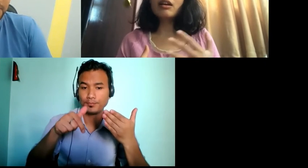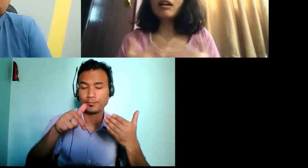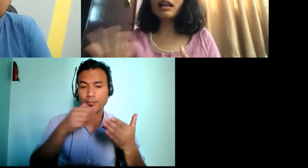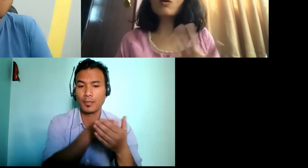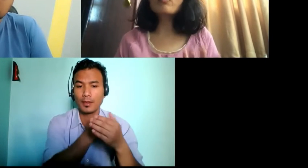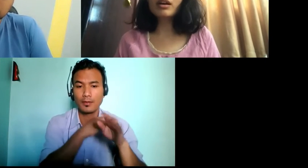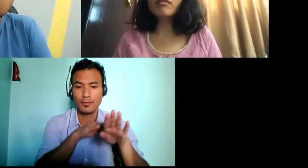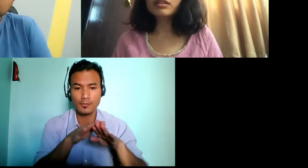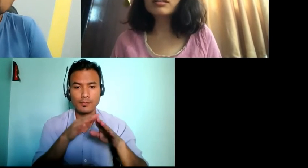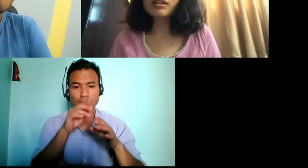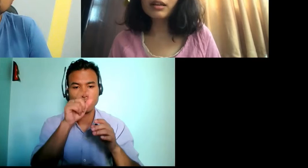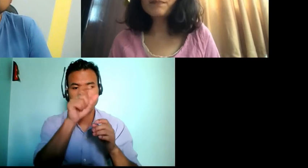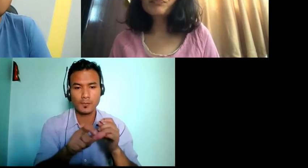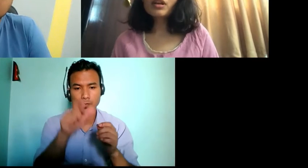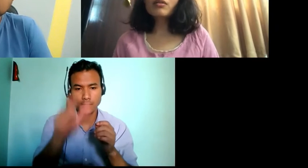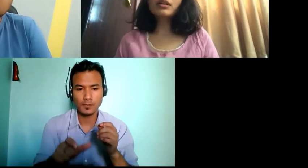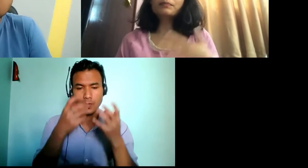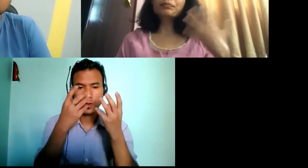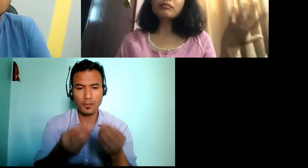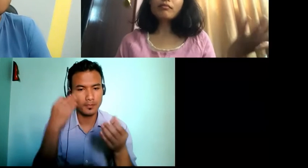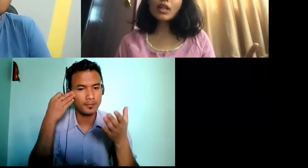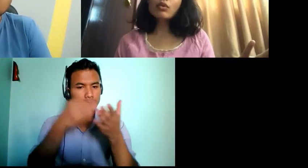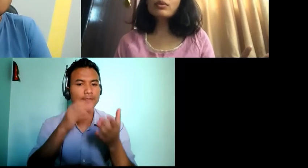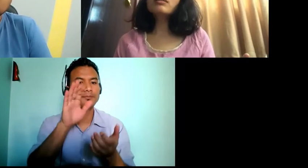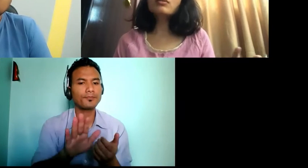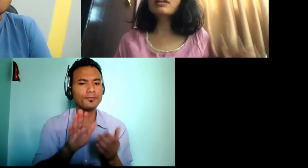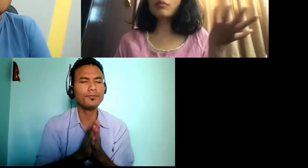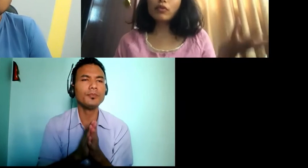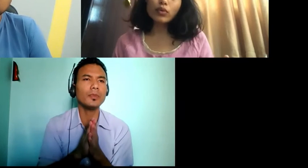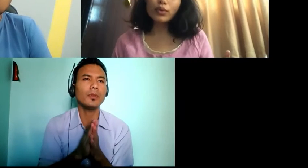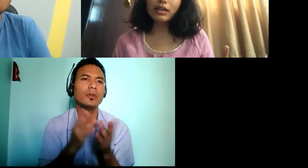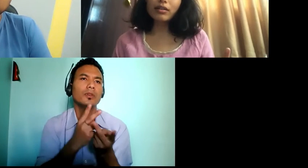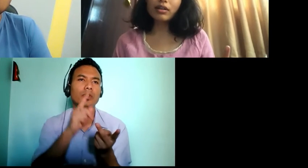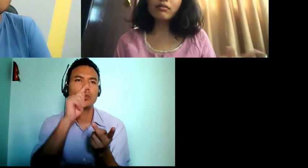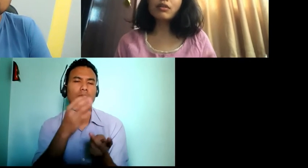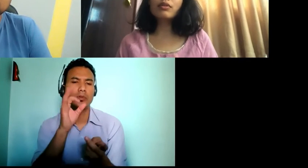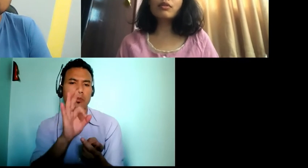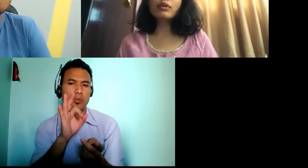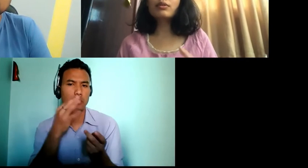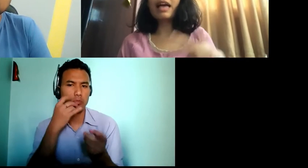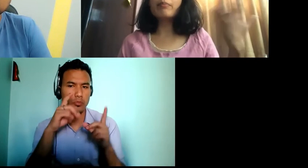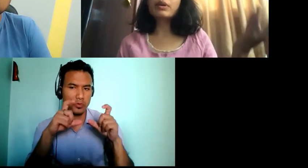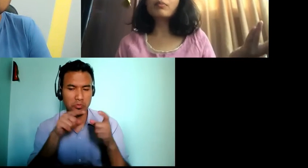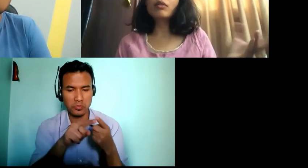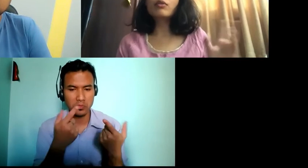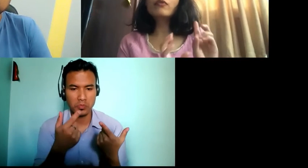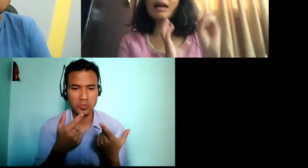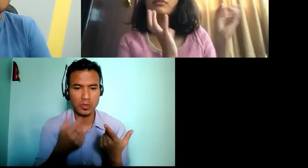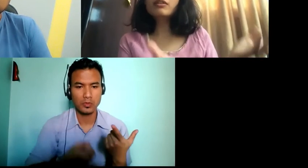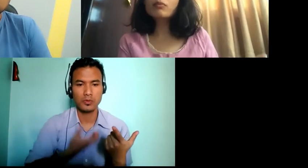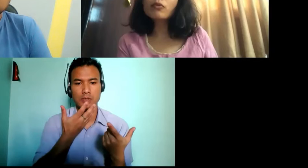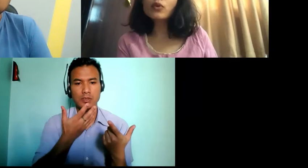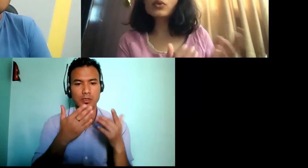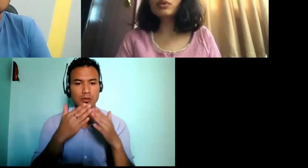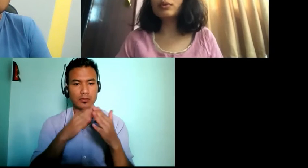धेरै एकअर्कालाई कम्पेयर गरिदिन्छ होइन. ओके, उसले कस्तो राम्रो फोटो राख्यो, अथवा उसको कस्तो ह्याप्पी भएको